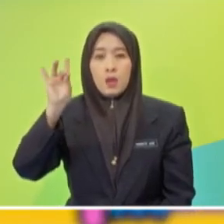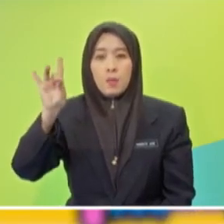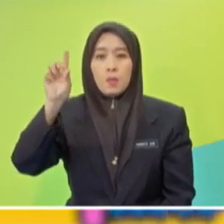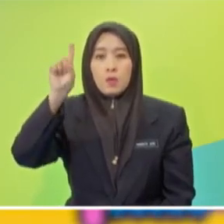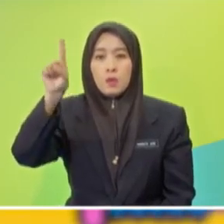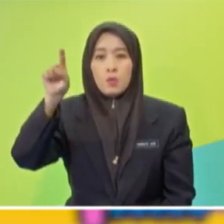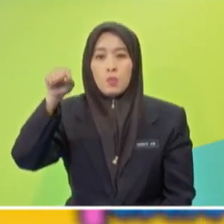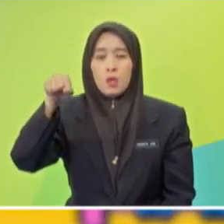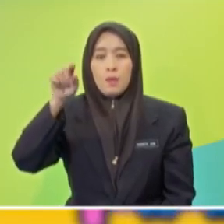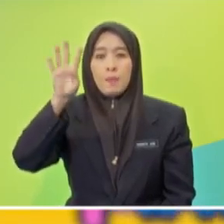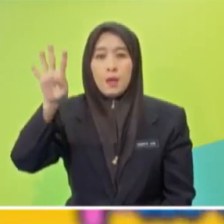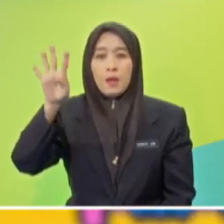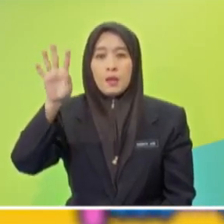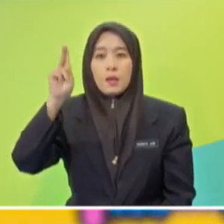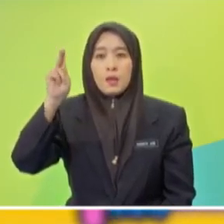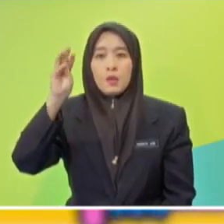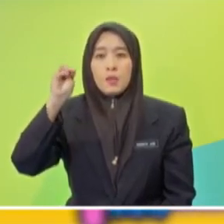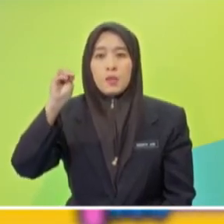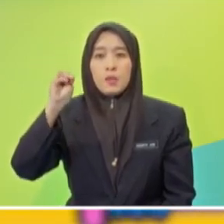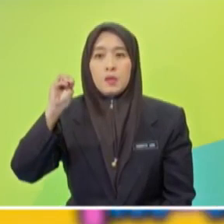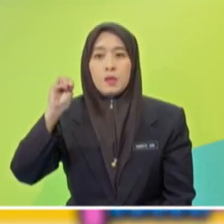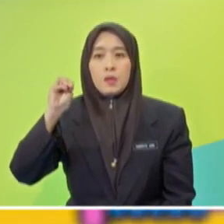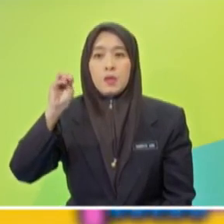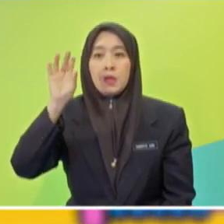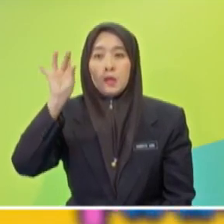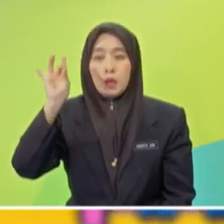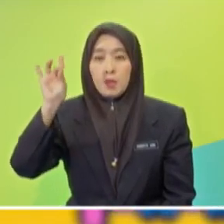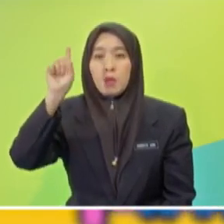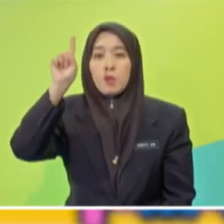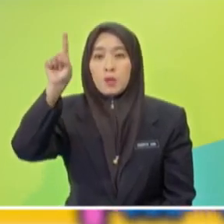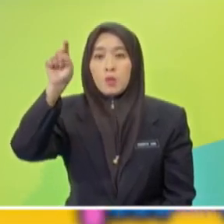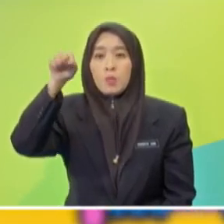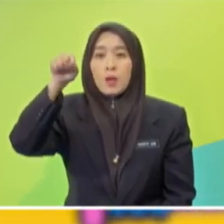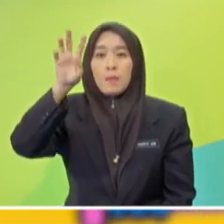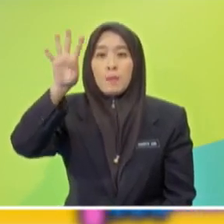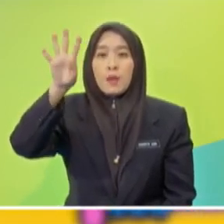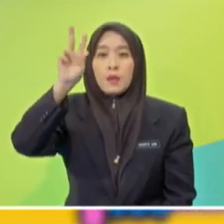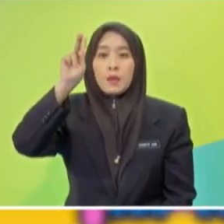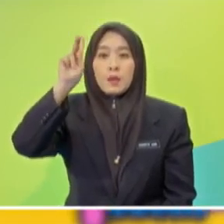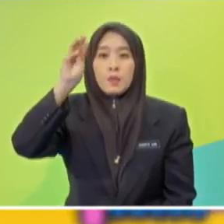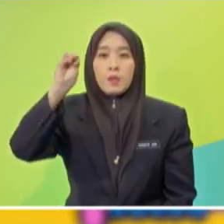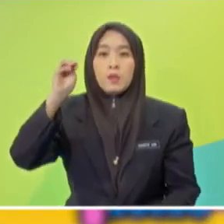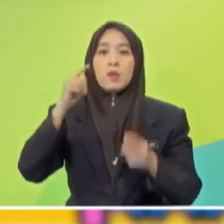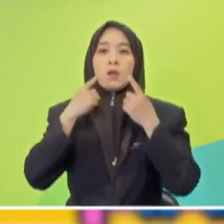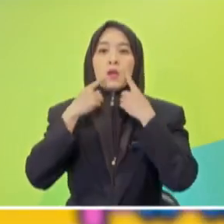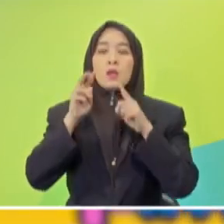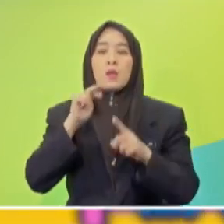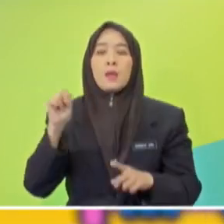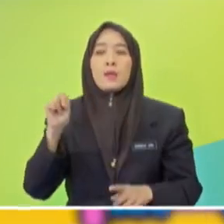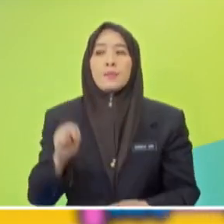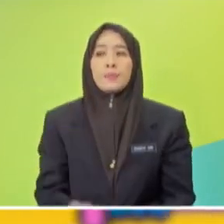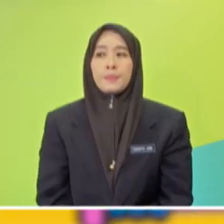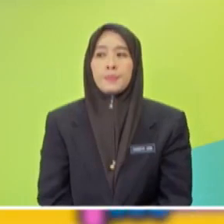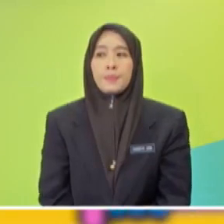kilometer Oke jadi kita dapat jawaban kita dekat sini 81 kepulauan 48 km